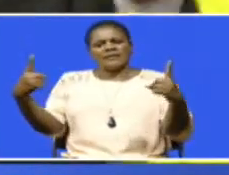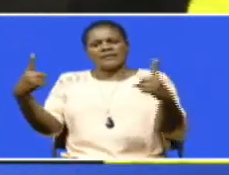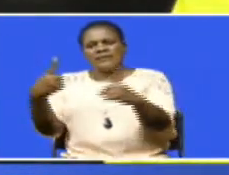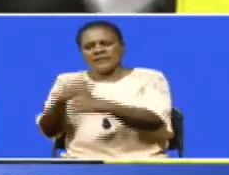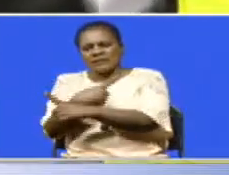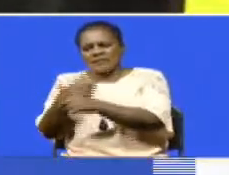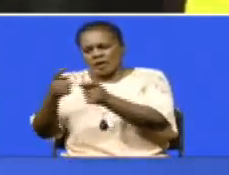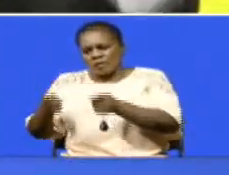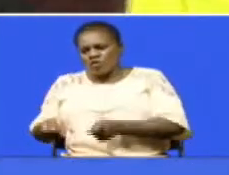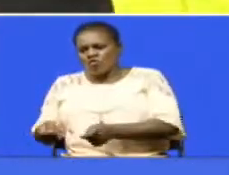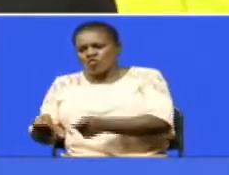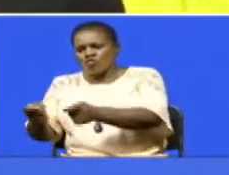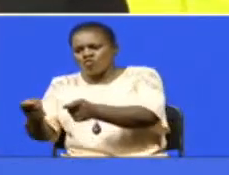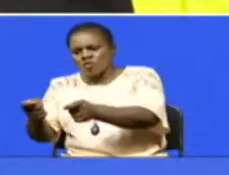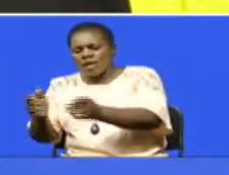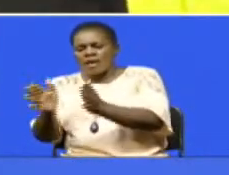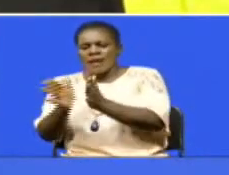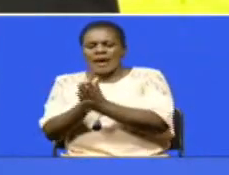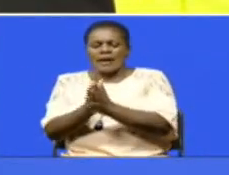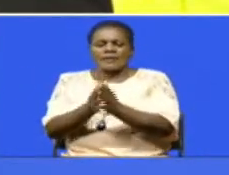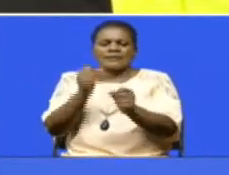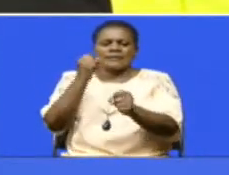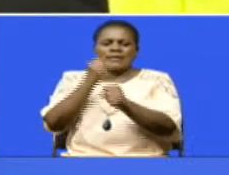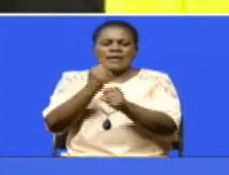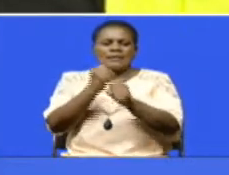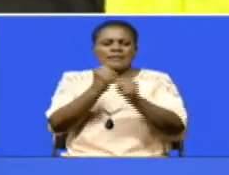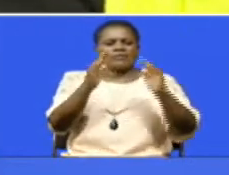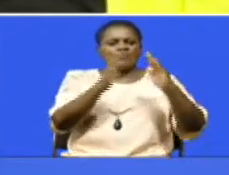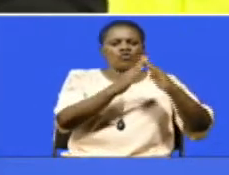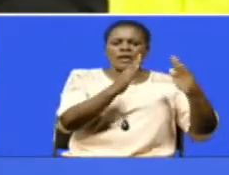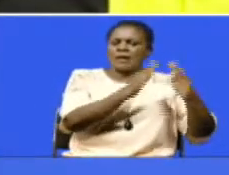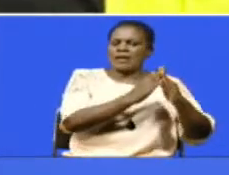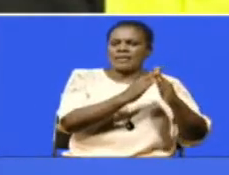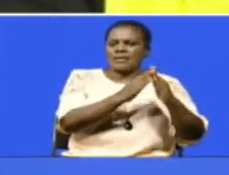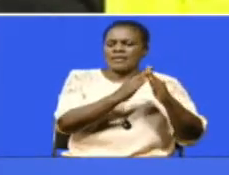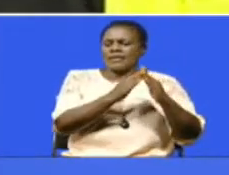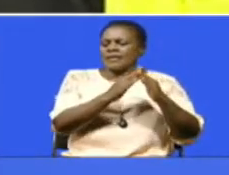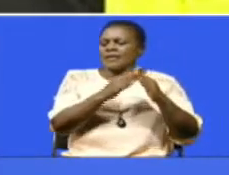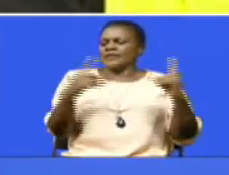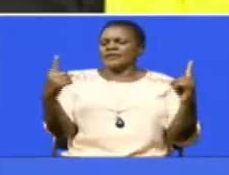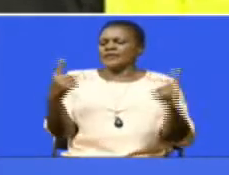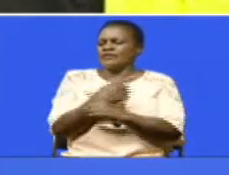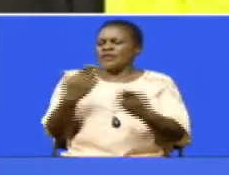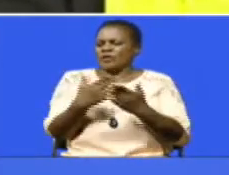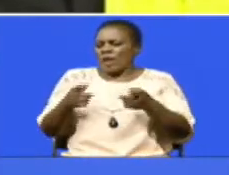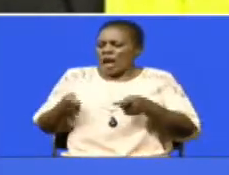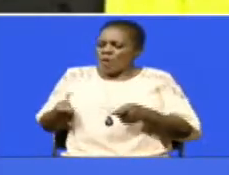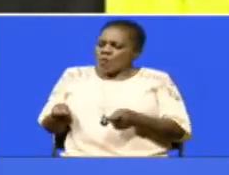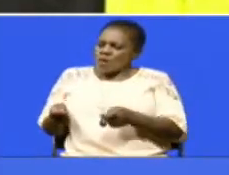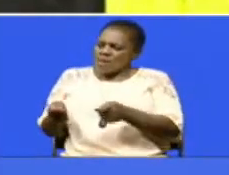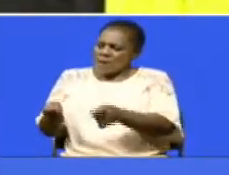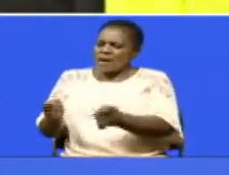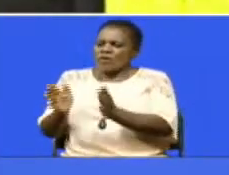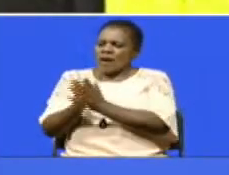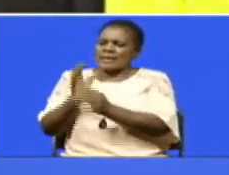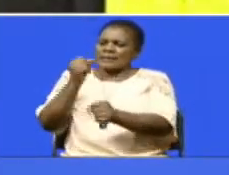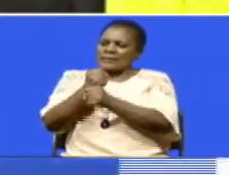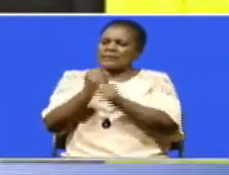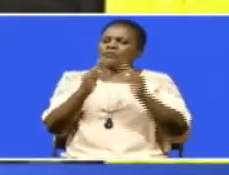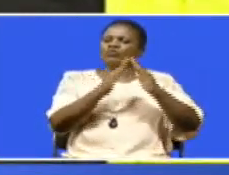ya hiyo kazi mtaani na kununulia mama wheelbarrow aweke matunda yake ndio aweze